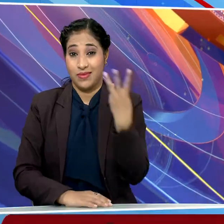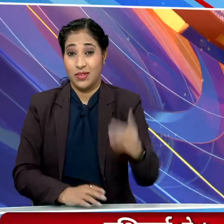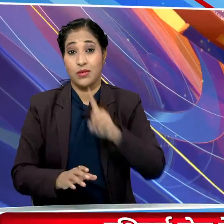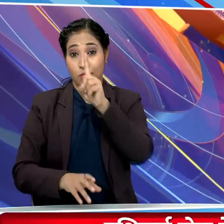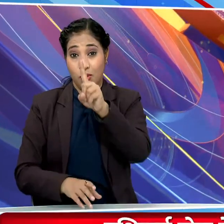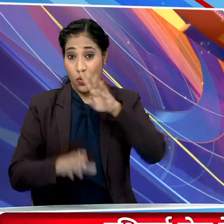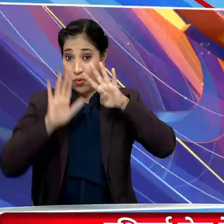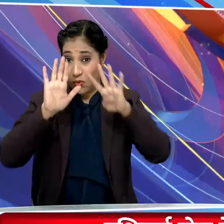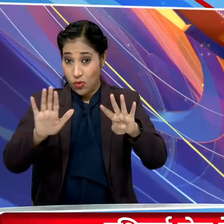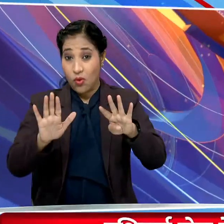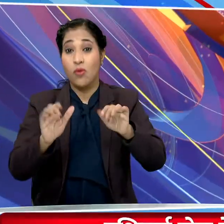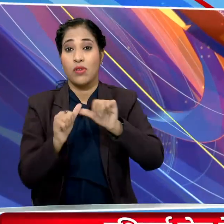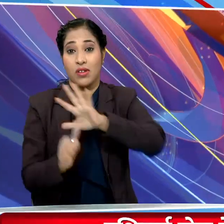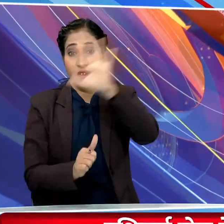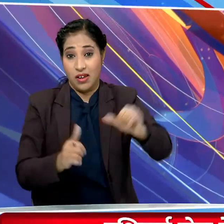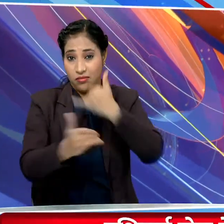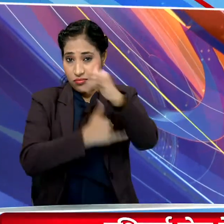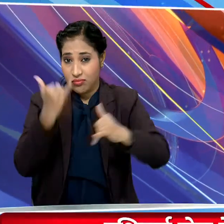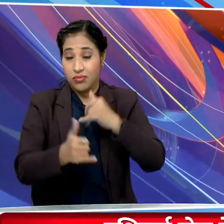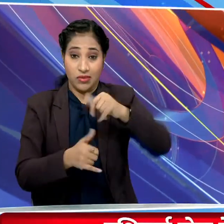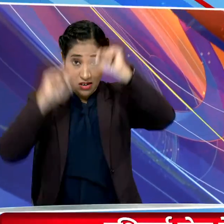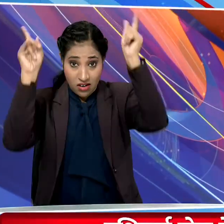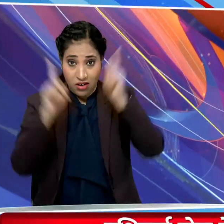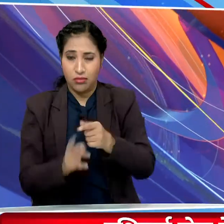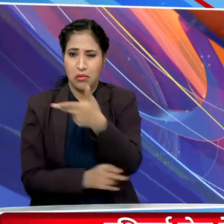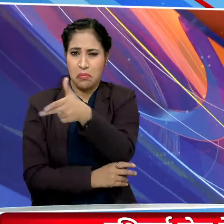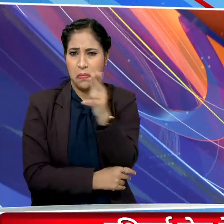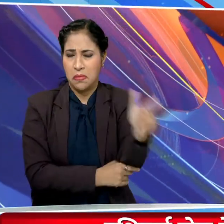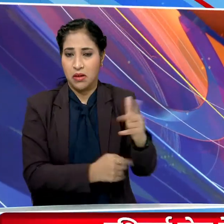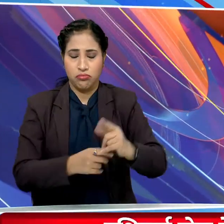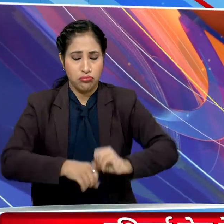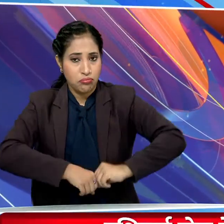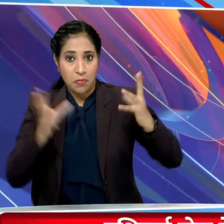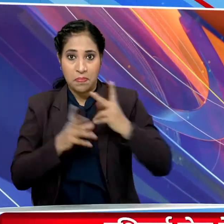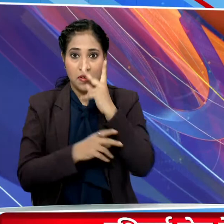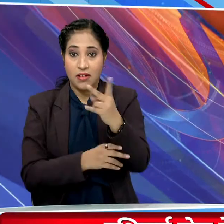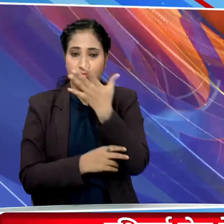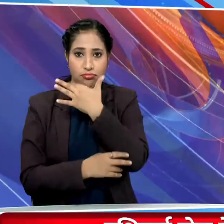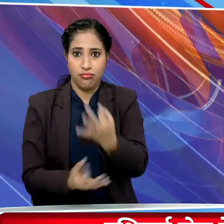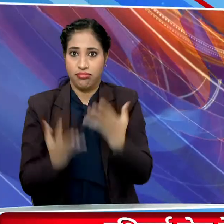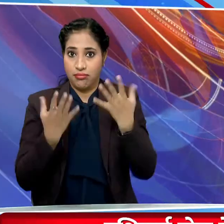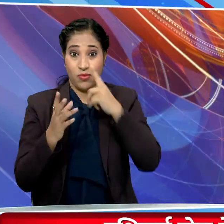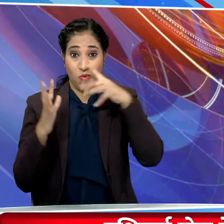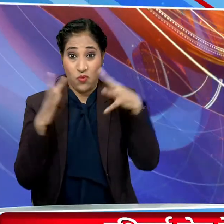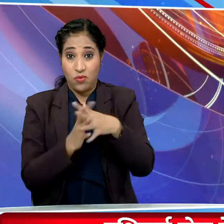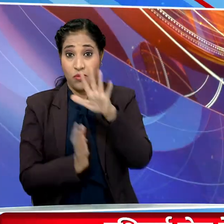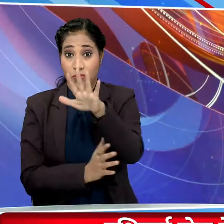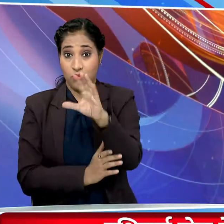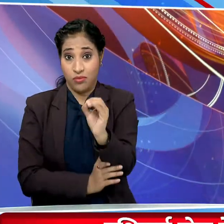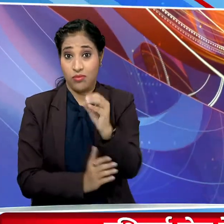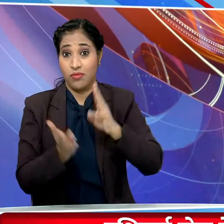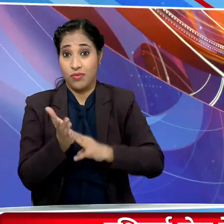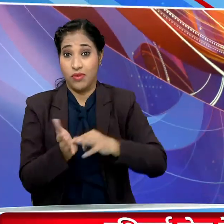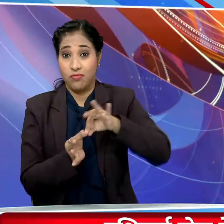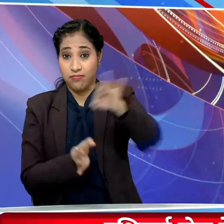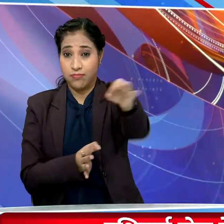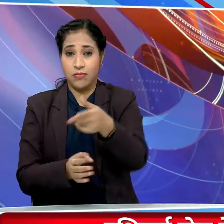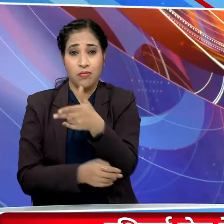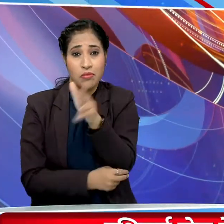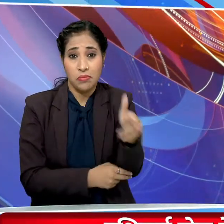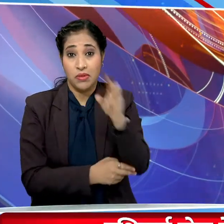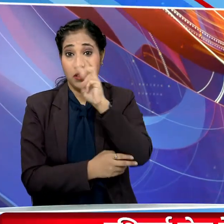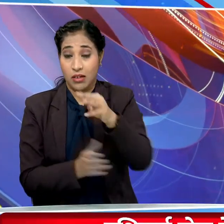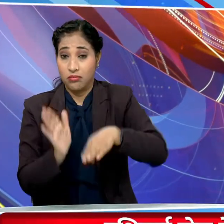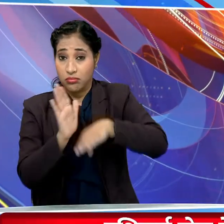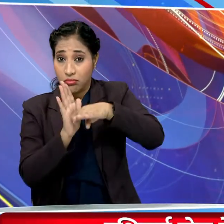उन्नीसवे एशियाई खेलों में भारतीय शूटर्स का धमाल। महिलाओं की 50 मीटर राइफल 3 पोजीशन में सिफ्त कौर समरा